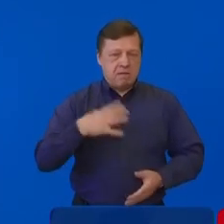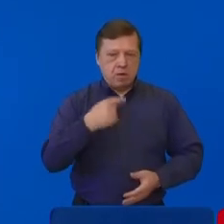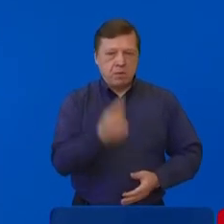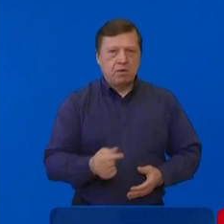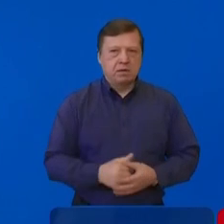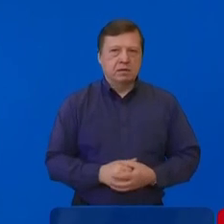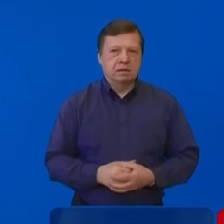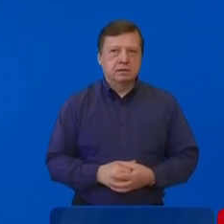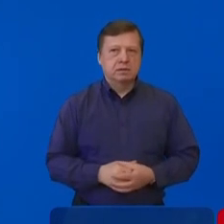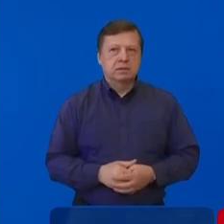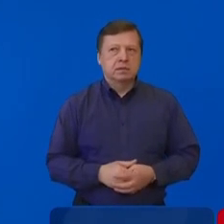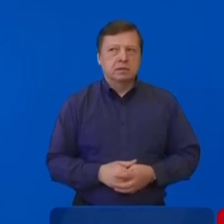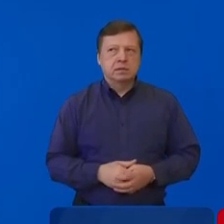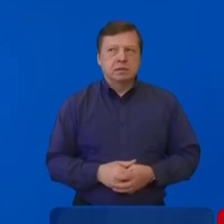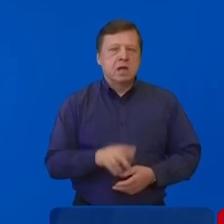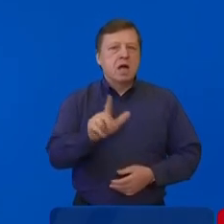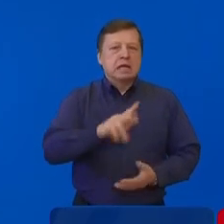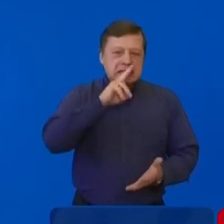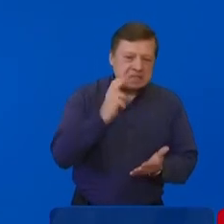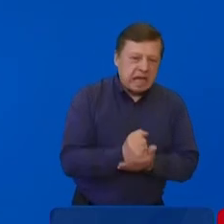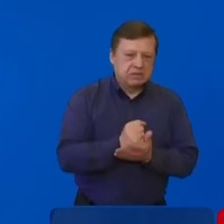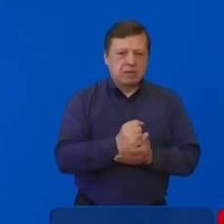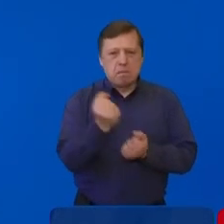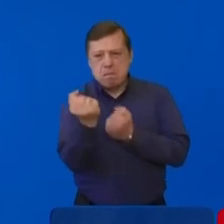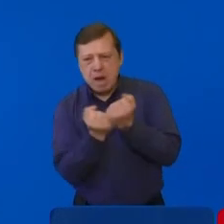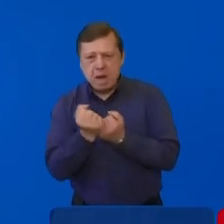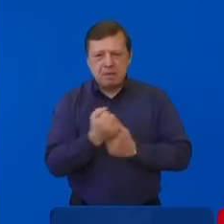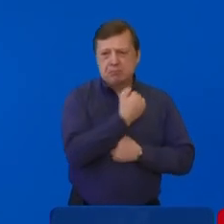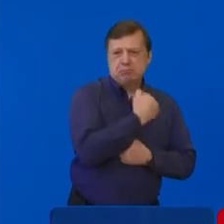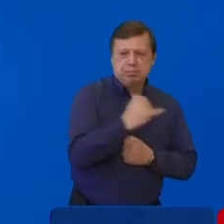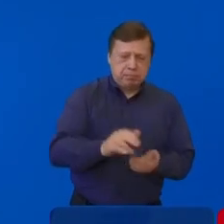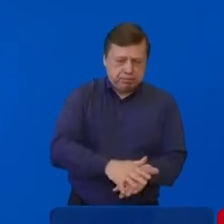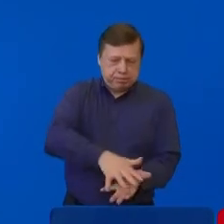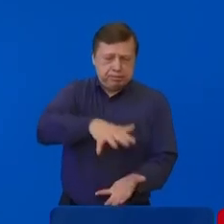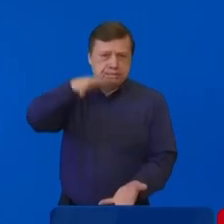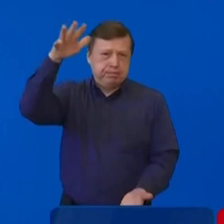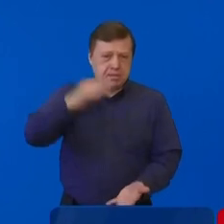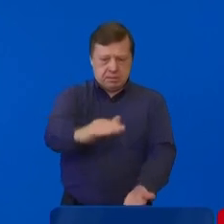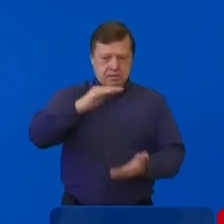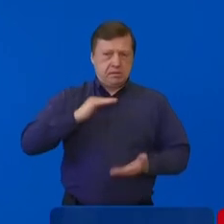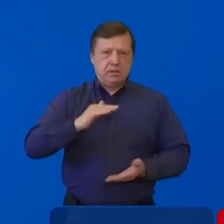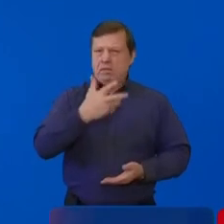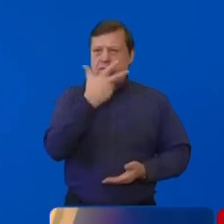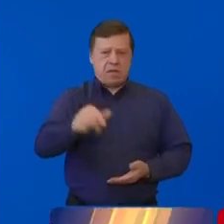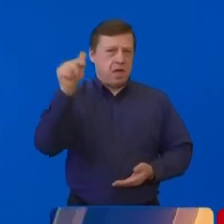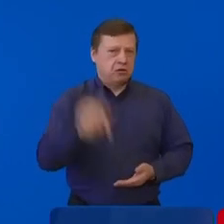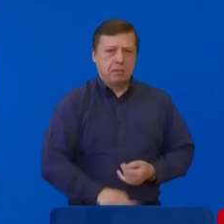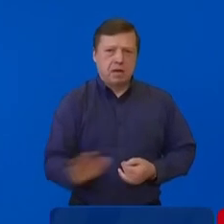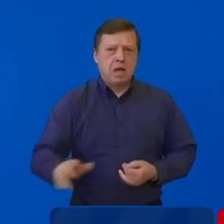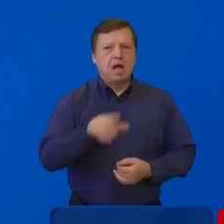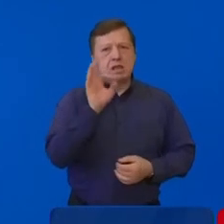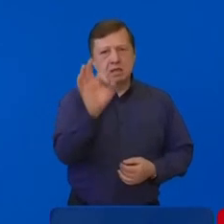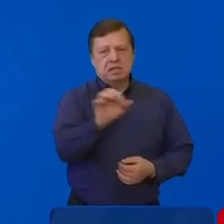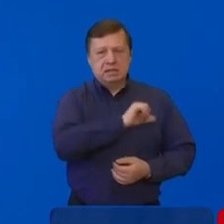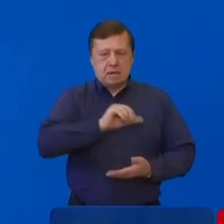podkreślić. Nie ma stosów zaświadczeń, oświadczeń, papierków, papierologii, dokumentów. Jest oświadczenie. Owszem, ono post